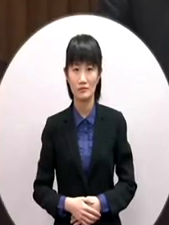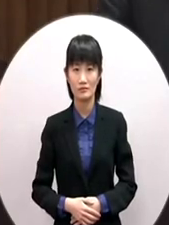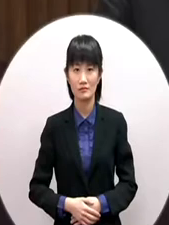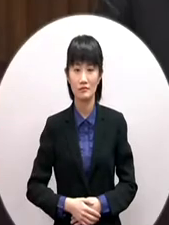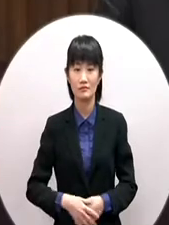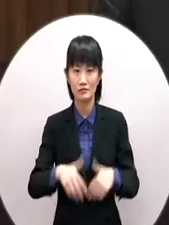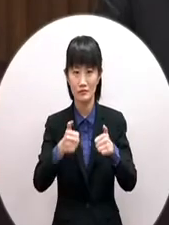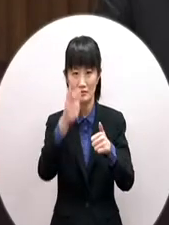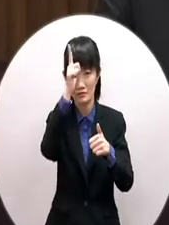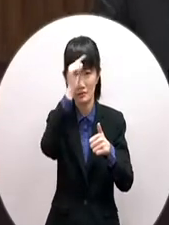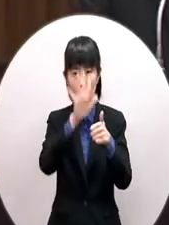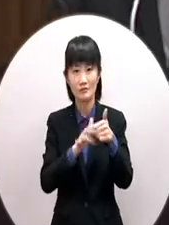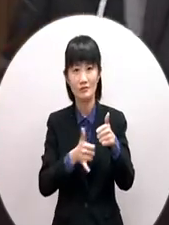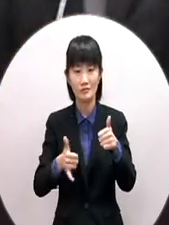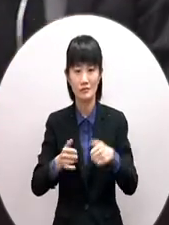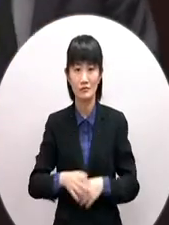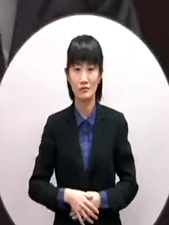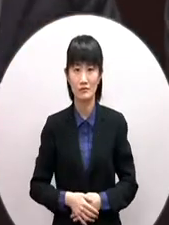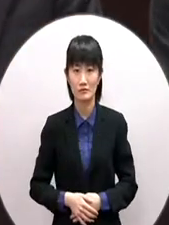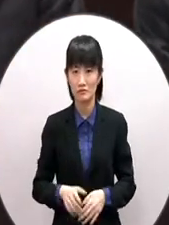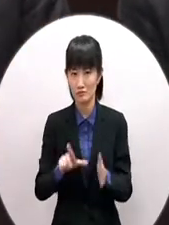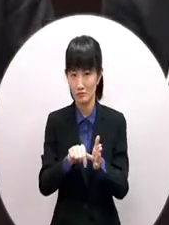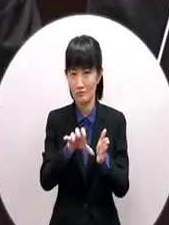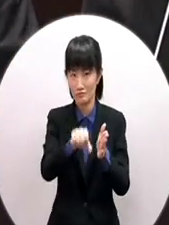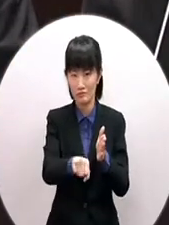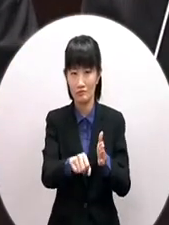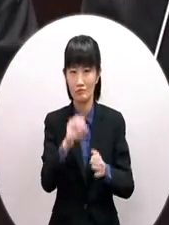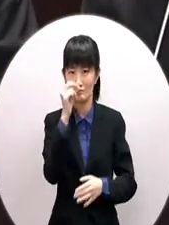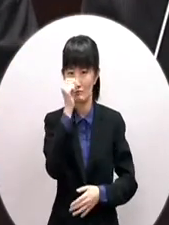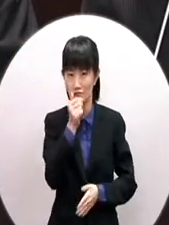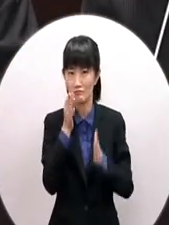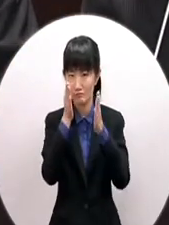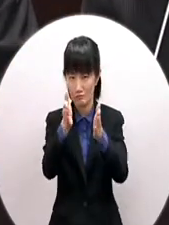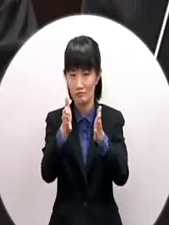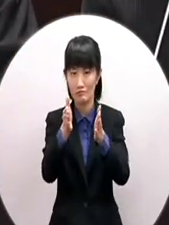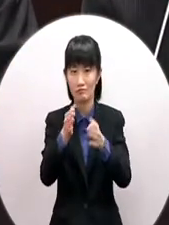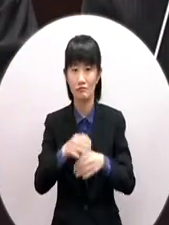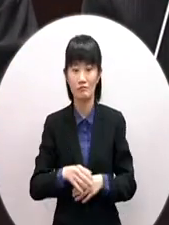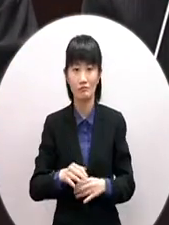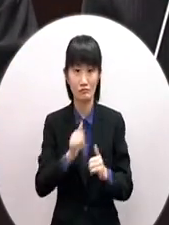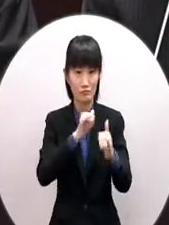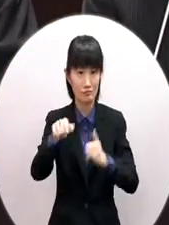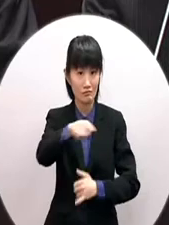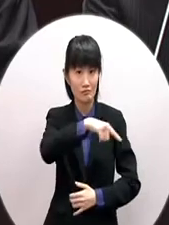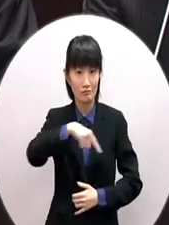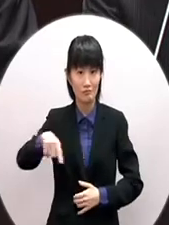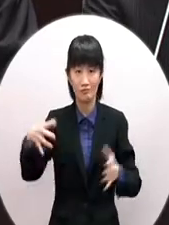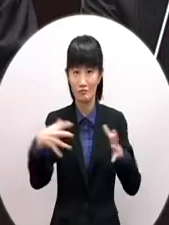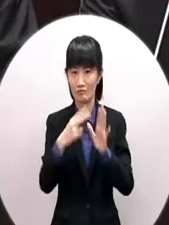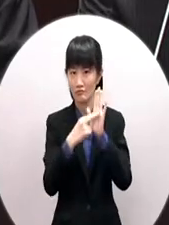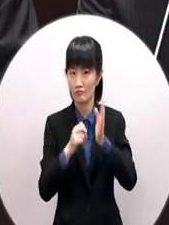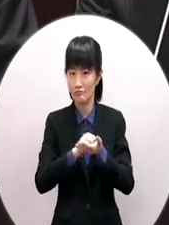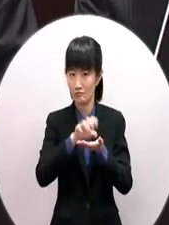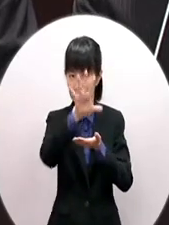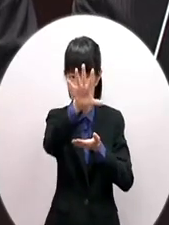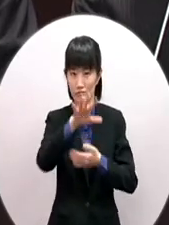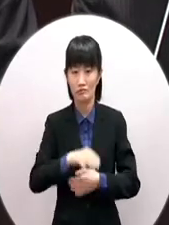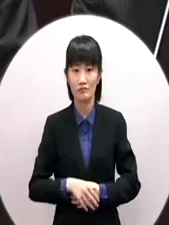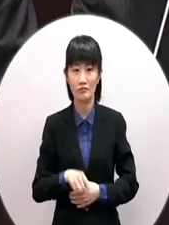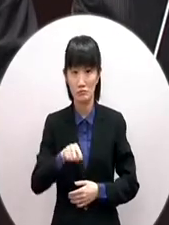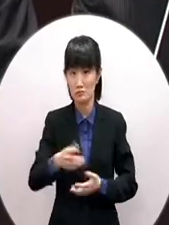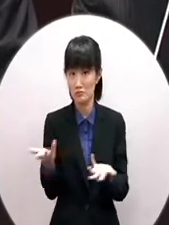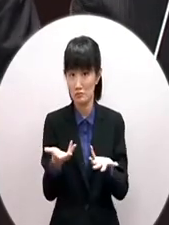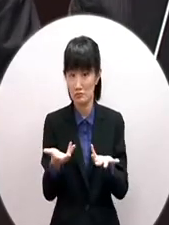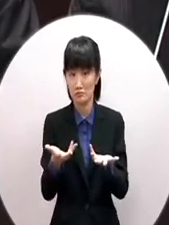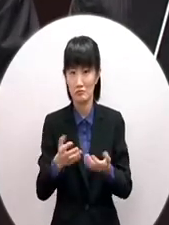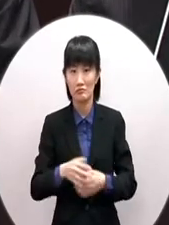谢谢黄委员，我这个借这个机会来特别，跟黄委员跟，社会来做这样的一个报告。其实这个案子